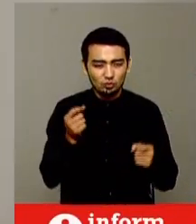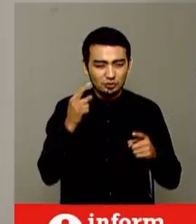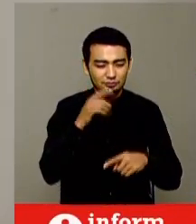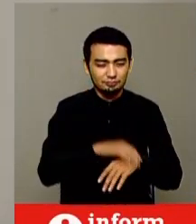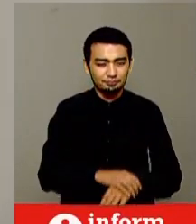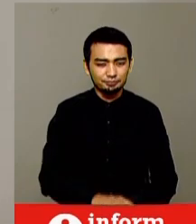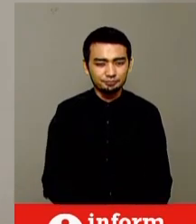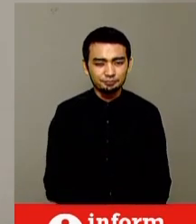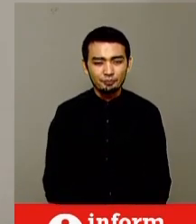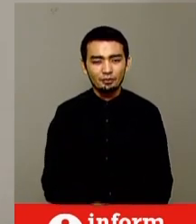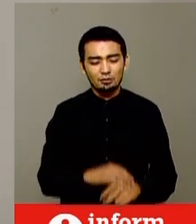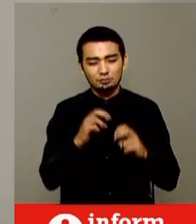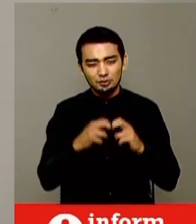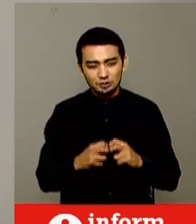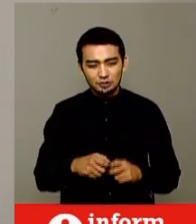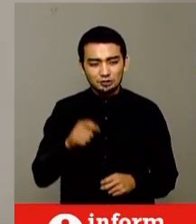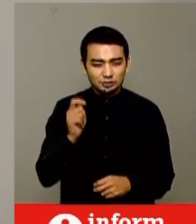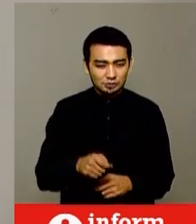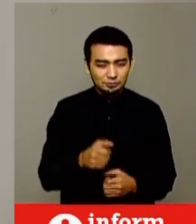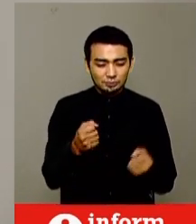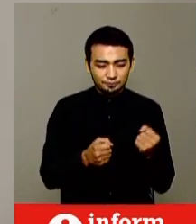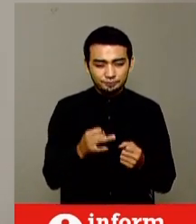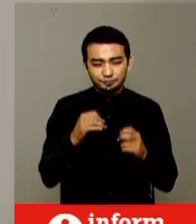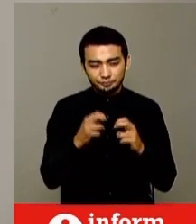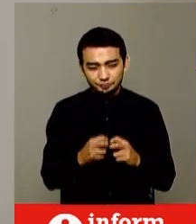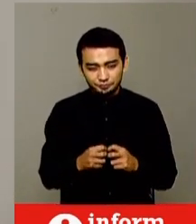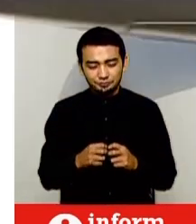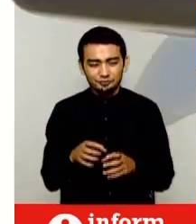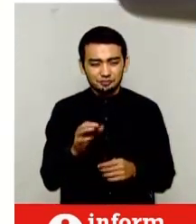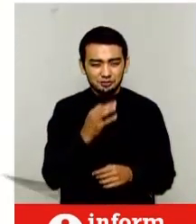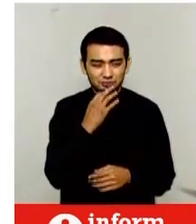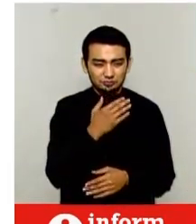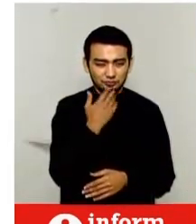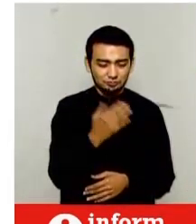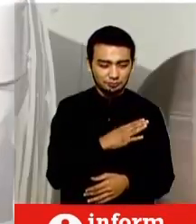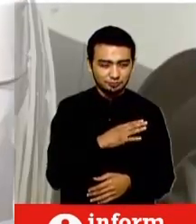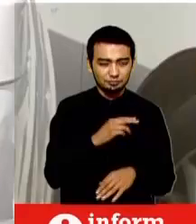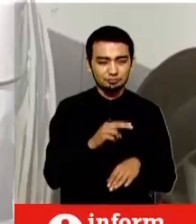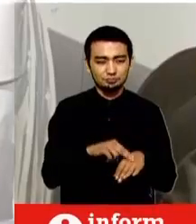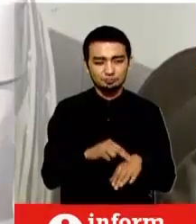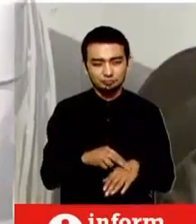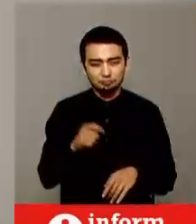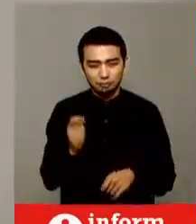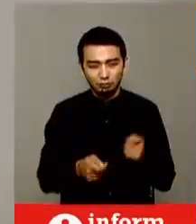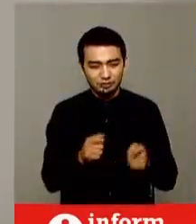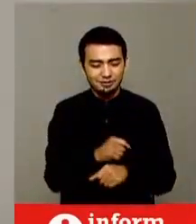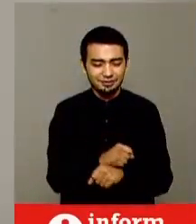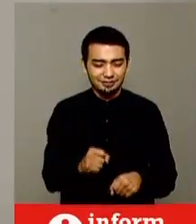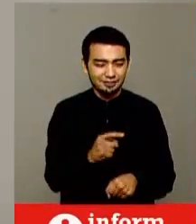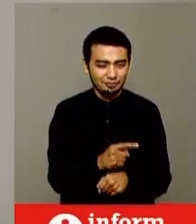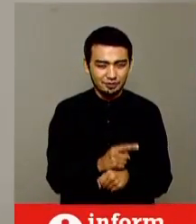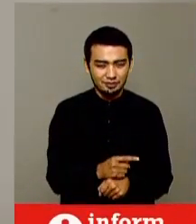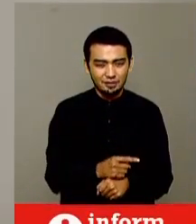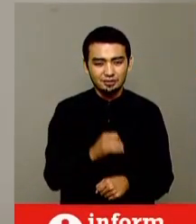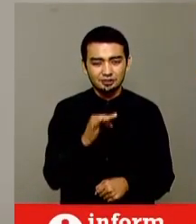Остановить машину и проверить, есть там ребенок, законодательно сегодня затруднено, потому что беспричинная остановка полиции запрещена. Надо призвать полицию, чтобы она